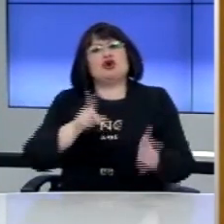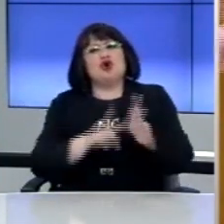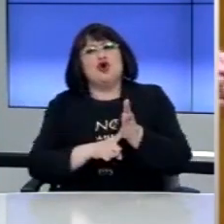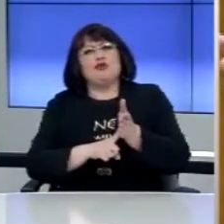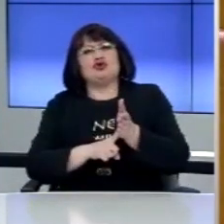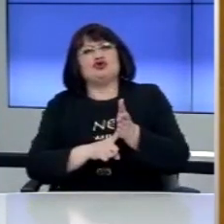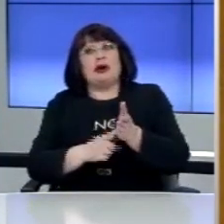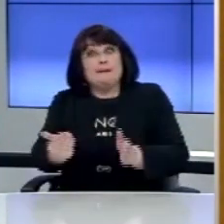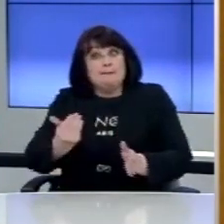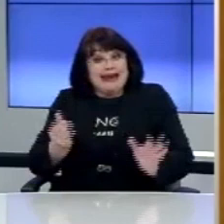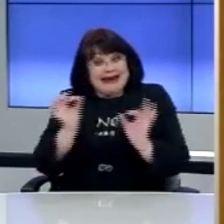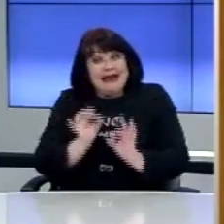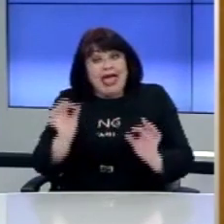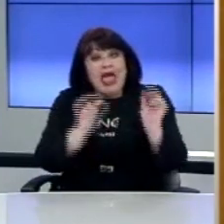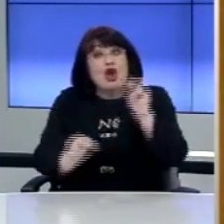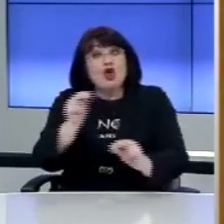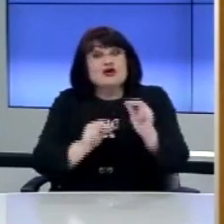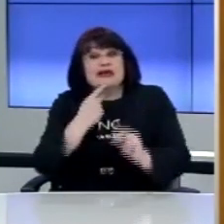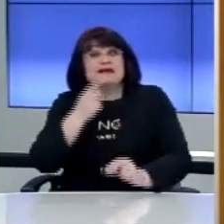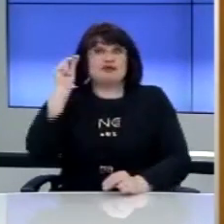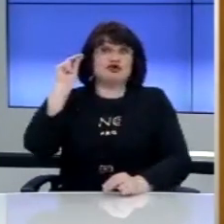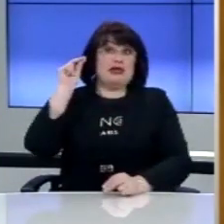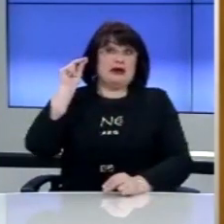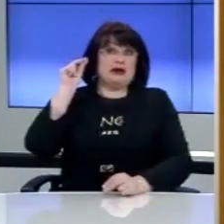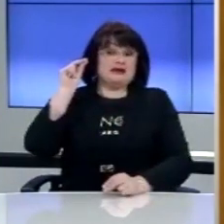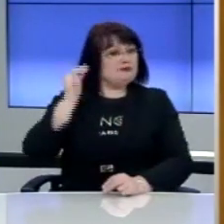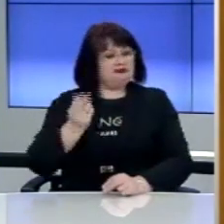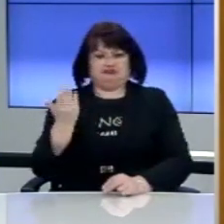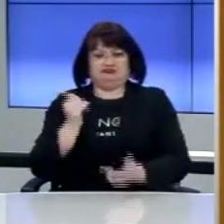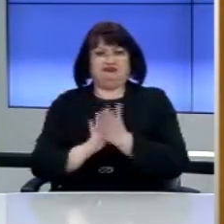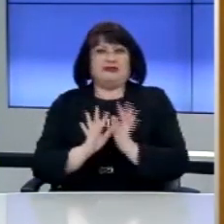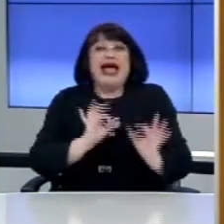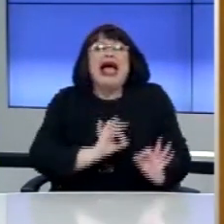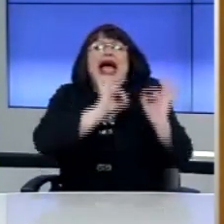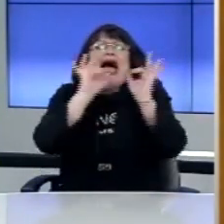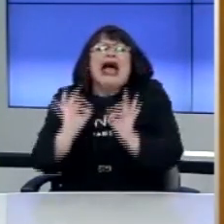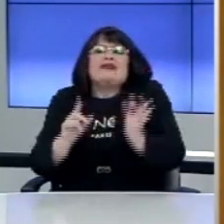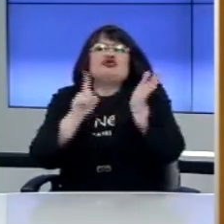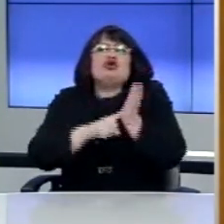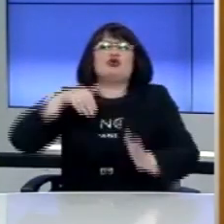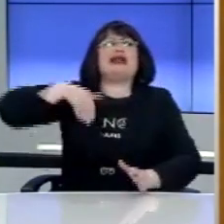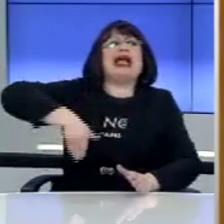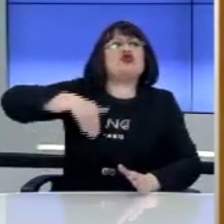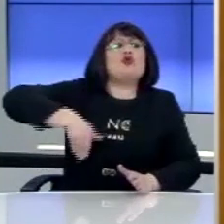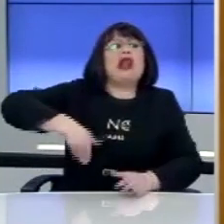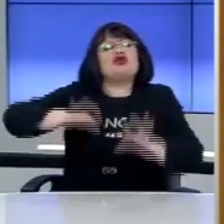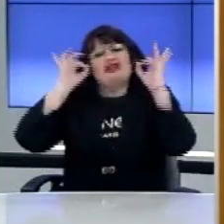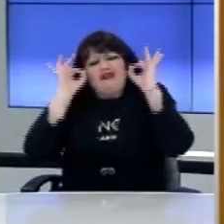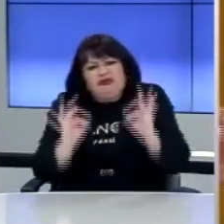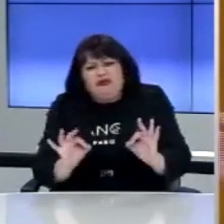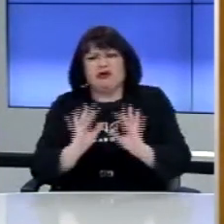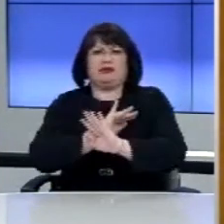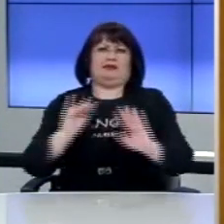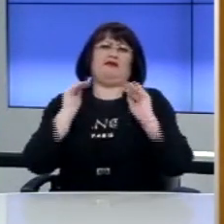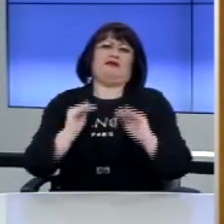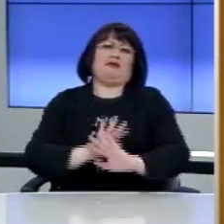και η προεκλογική σας δέσμευση. Εφαρμόζεται κατά γράμμα τον νόμο Κατρούγκαλου, προσπαθώντας να